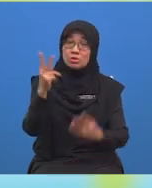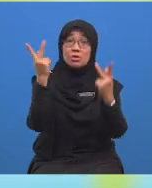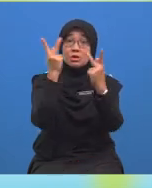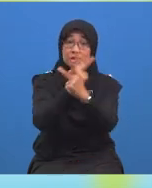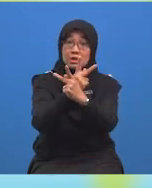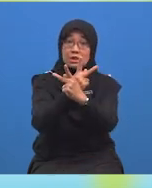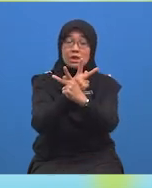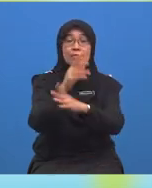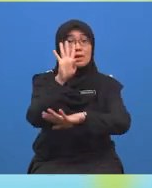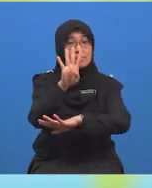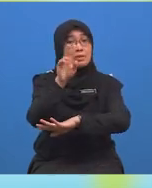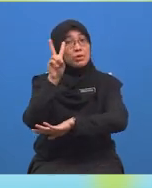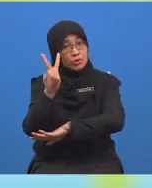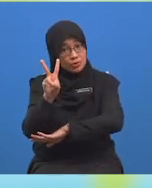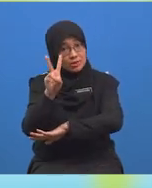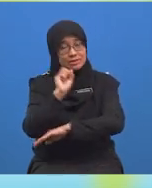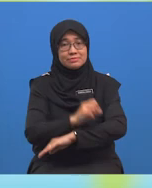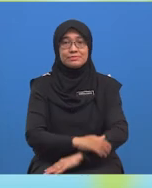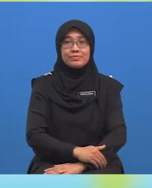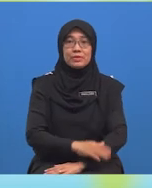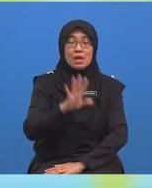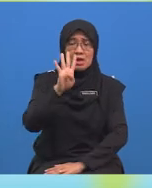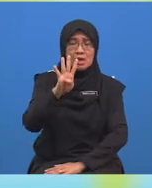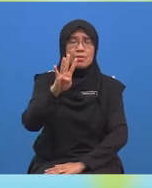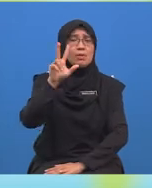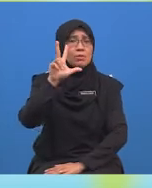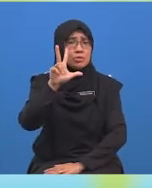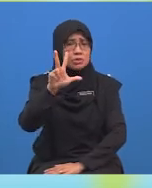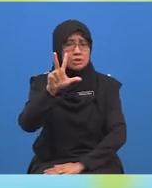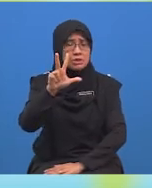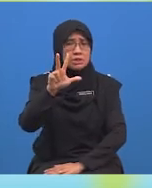43,201 darab 42.